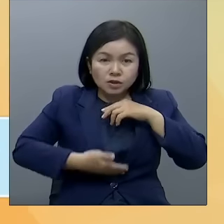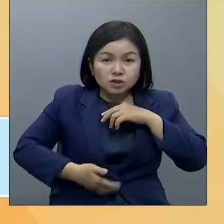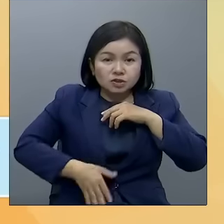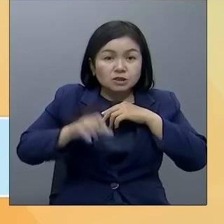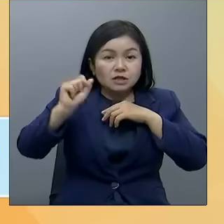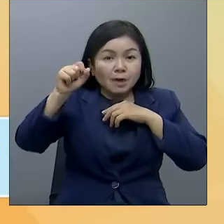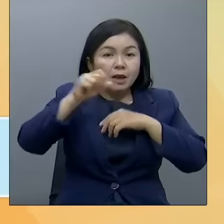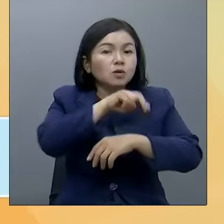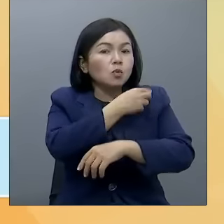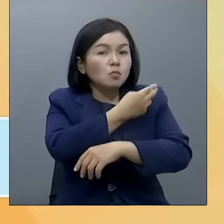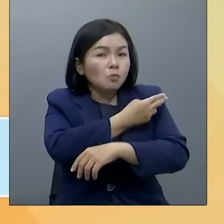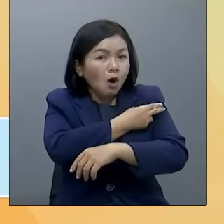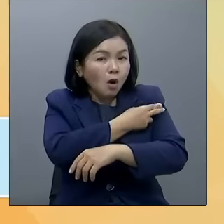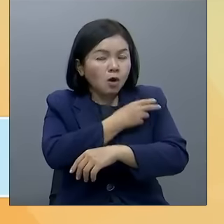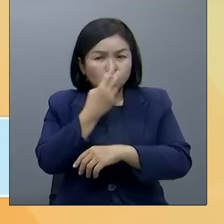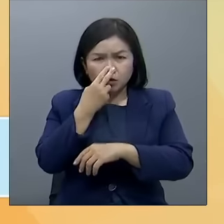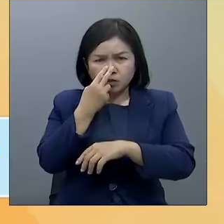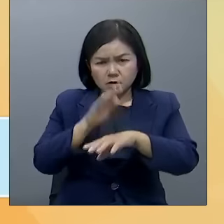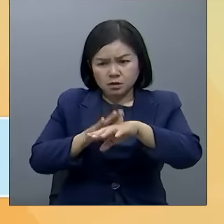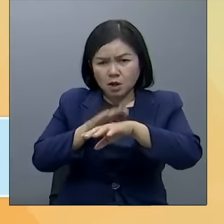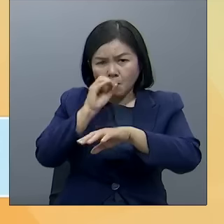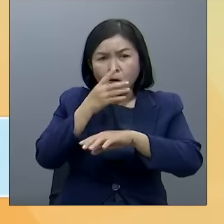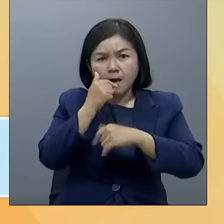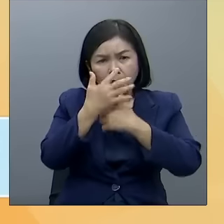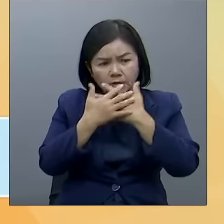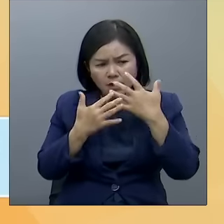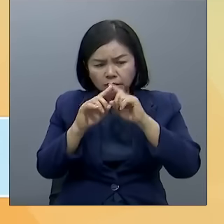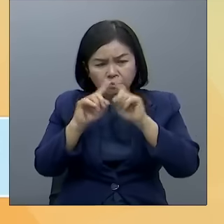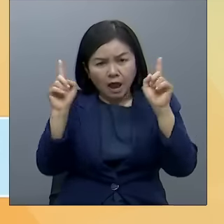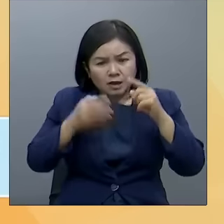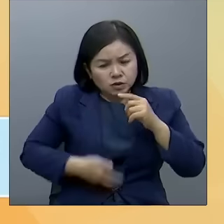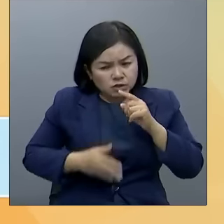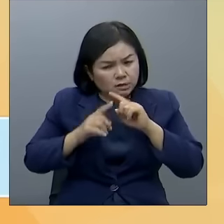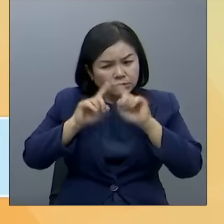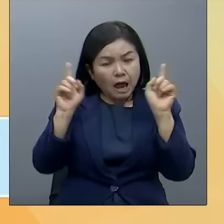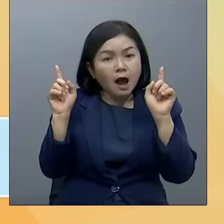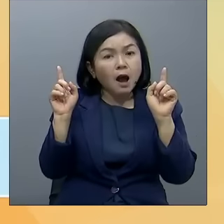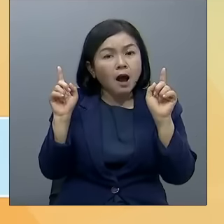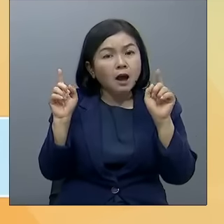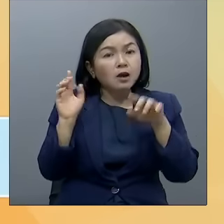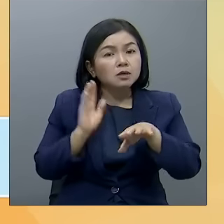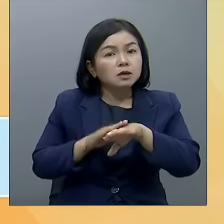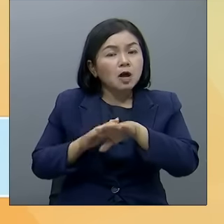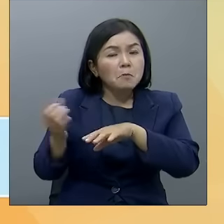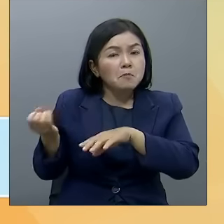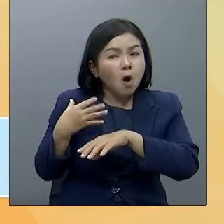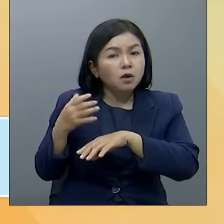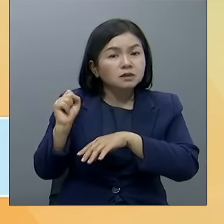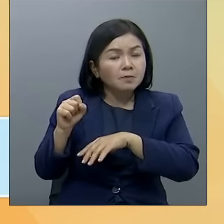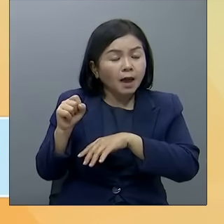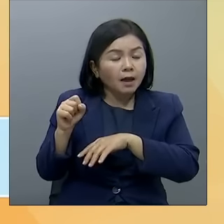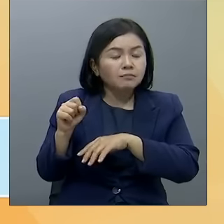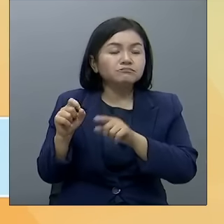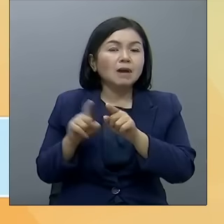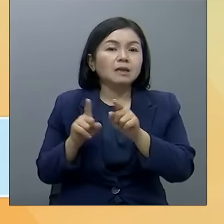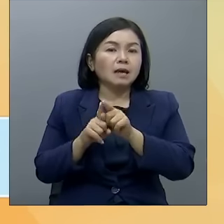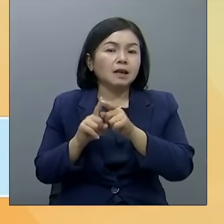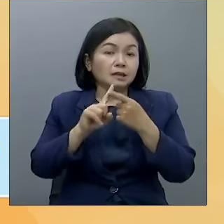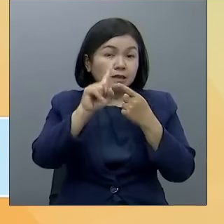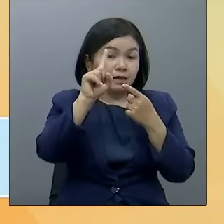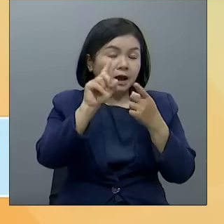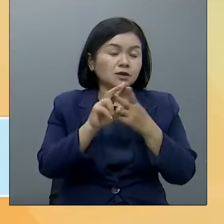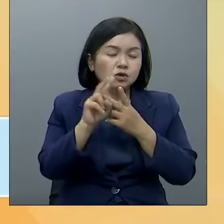คุณหมออาจจะมีการทักเราว่าเอ้ยค่าเลือดผิดปกตินะผลปัสสาวะผิดปกตินะอันนี้ก็จะเป็นสิ่งที่เตือนเราส่วนหนึ่งนะครับอีกส่วนหนึ่งเนี่